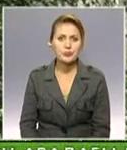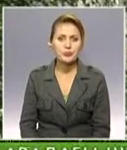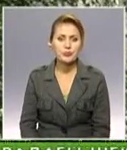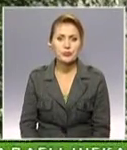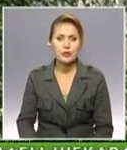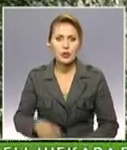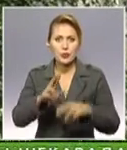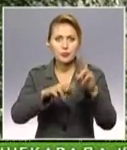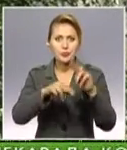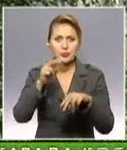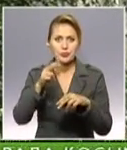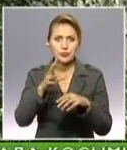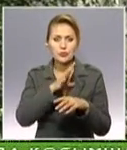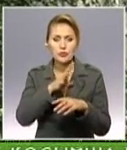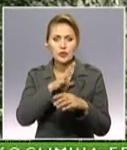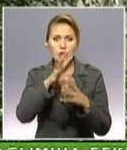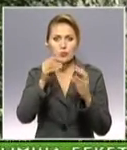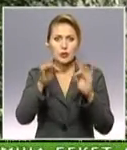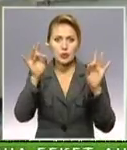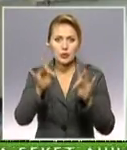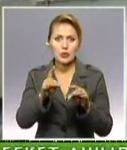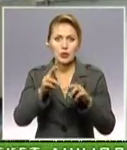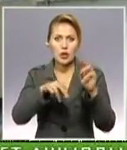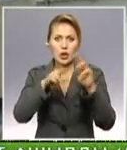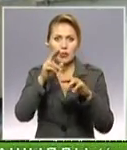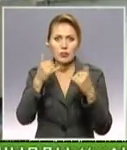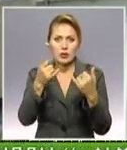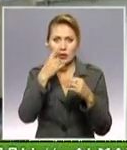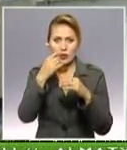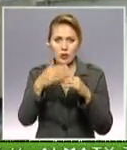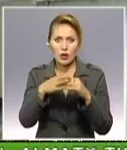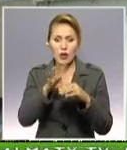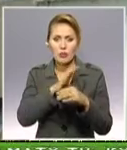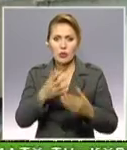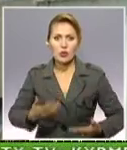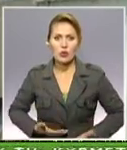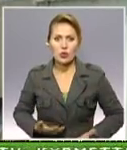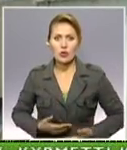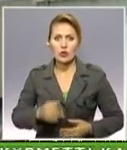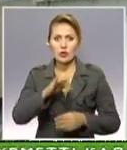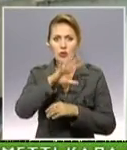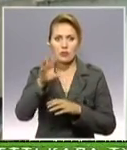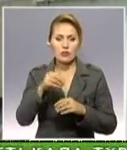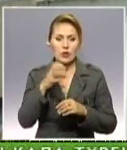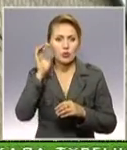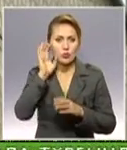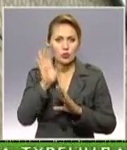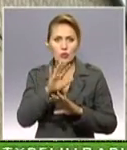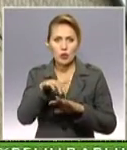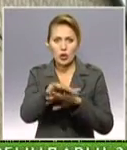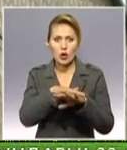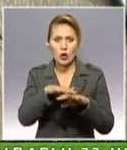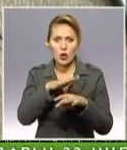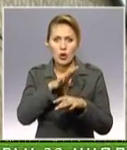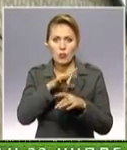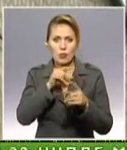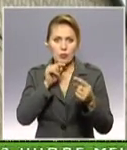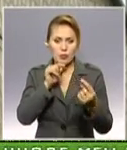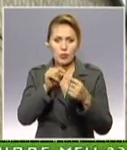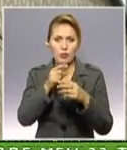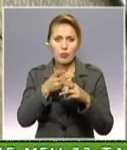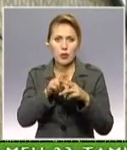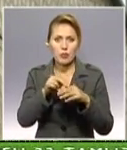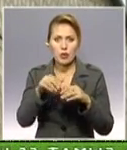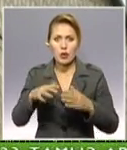Құрылыс талаптарын сақтамай, зәулім мейрамхананы салып жатқандар жақын маңдағы тұрғындардың жанайқайына құлақ асар емес. Тұрғындар өз үйлерінің